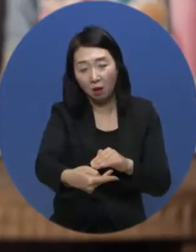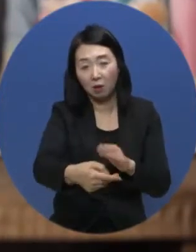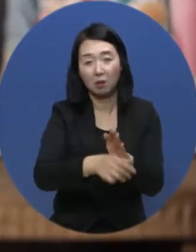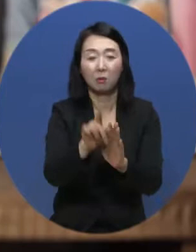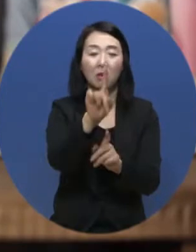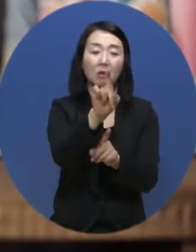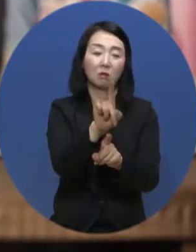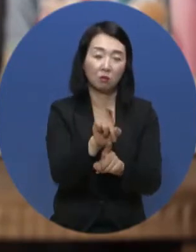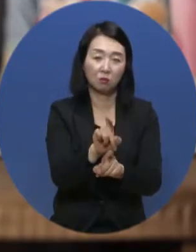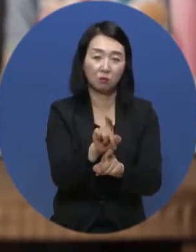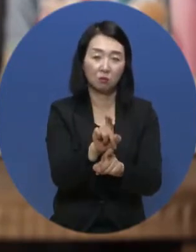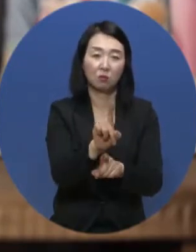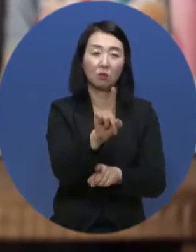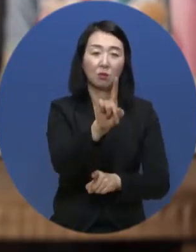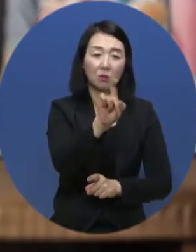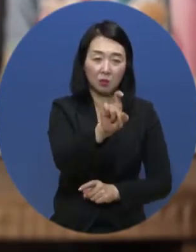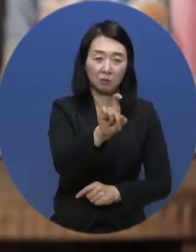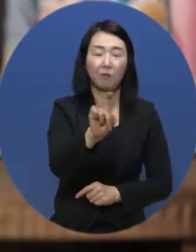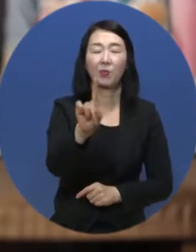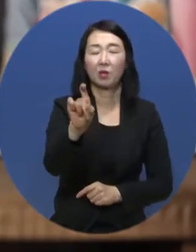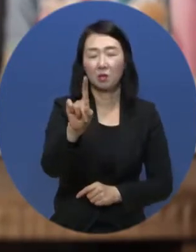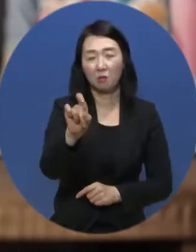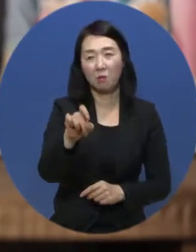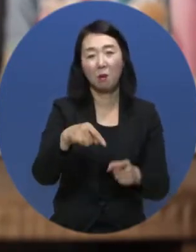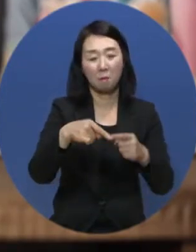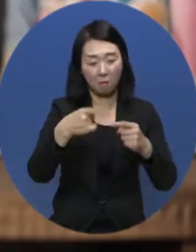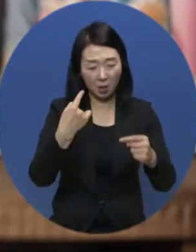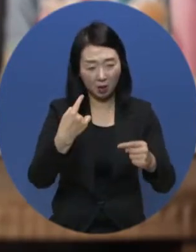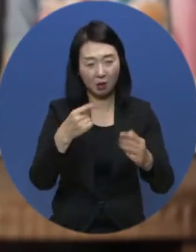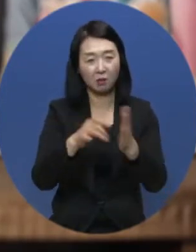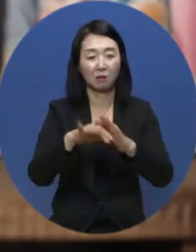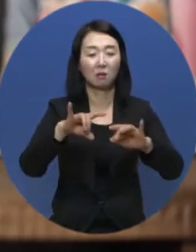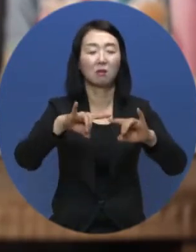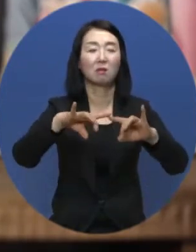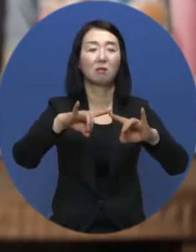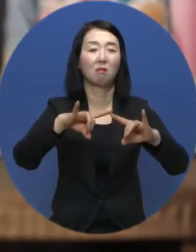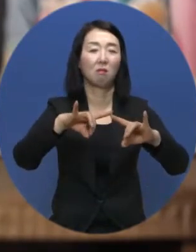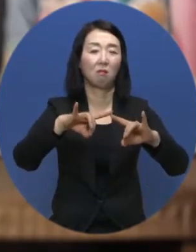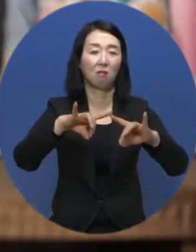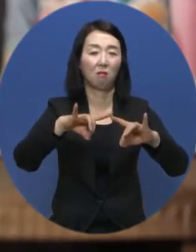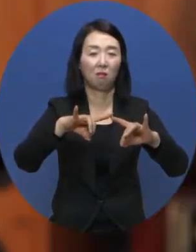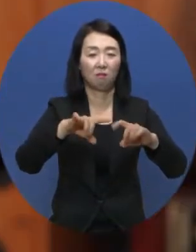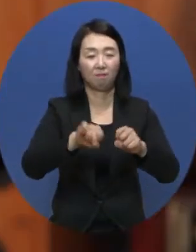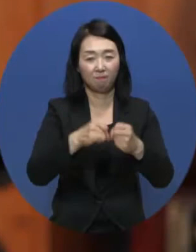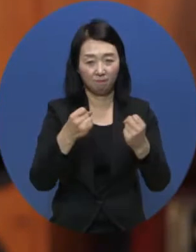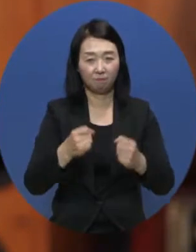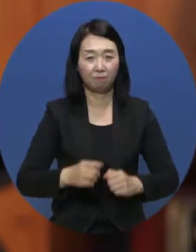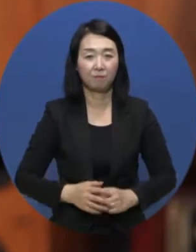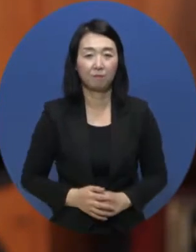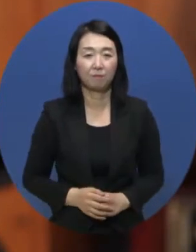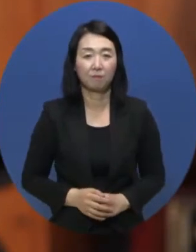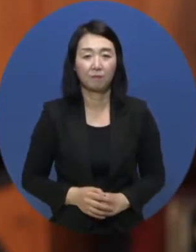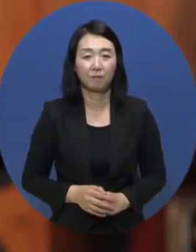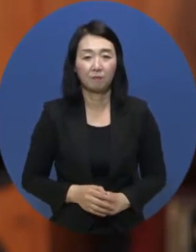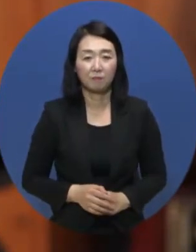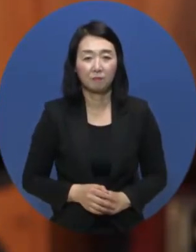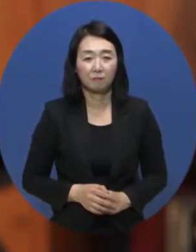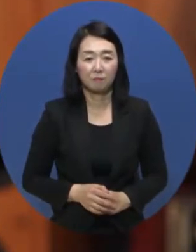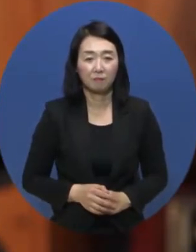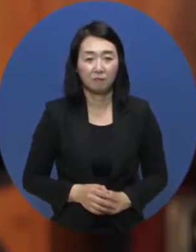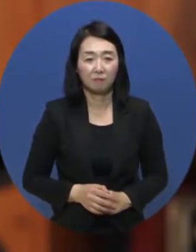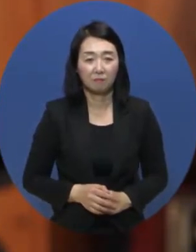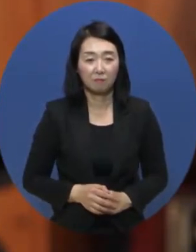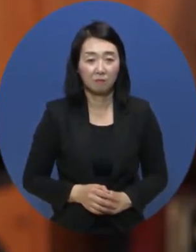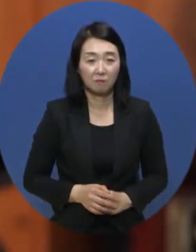10번, 11번이 골절되면서 그 부분에 신경 손상으로 이어진 것 같습니다. 주위 많은